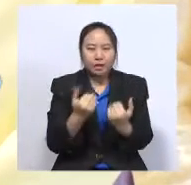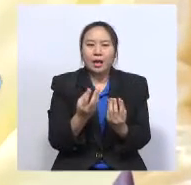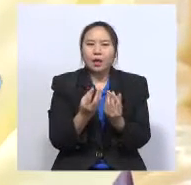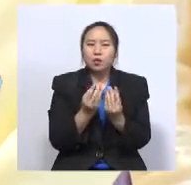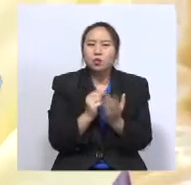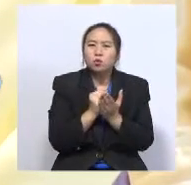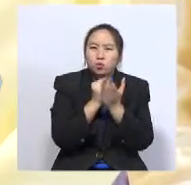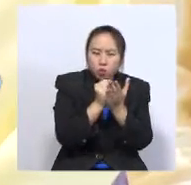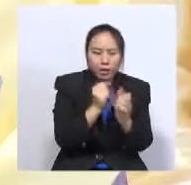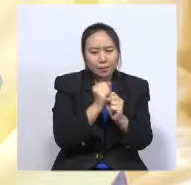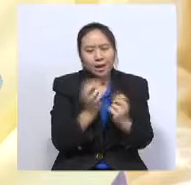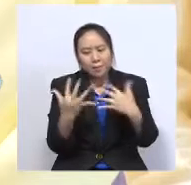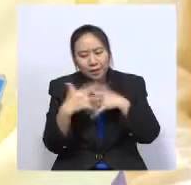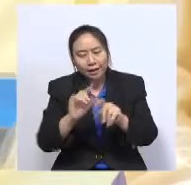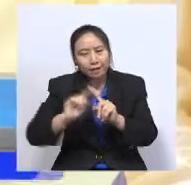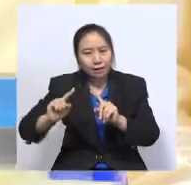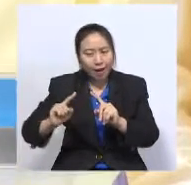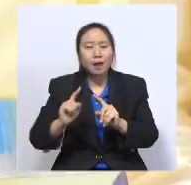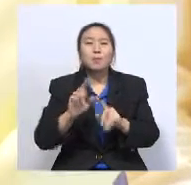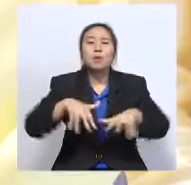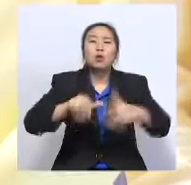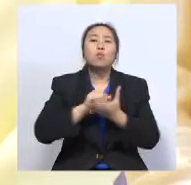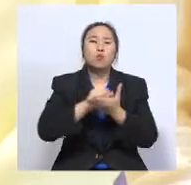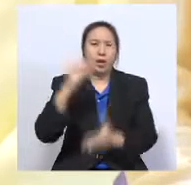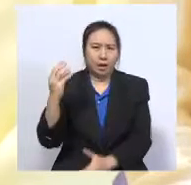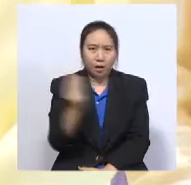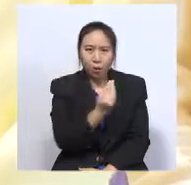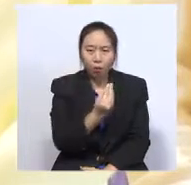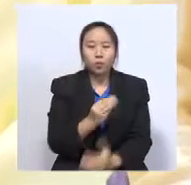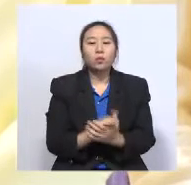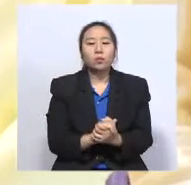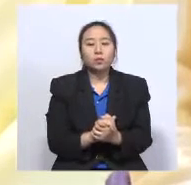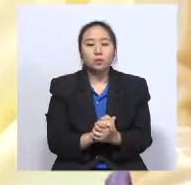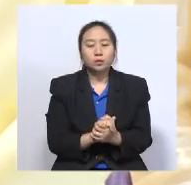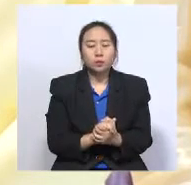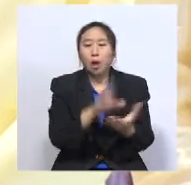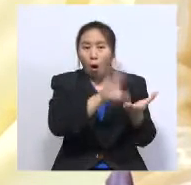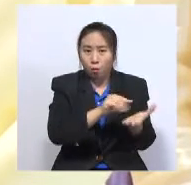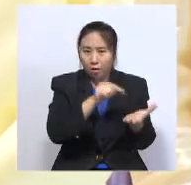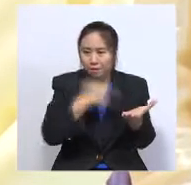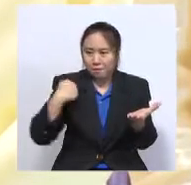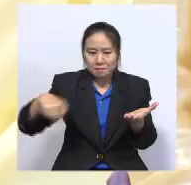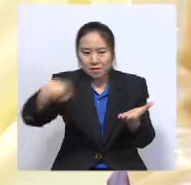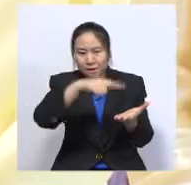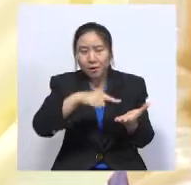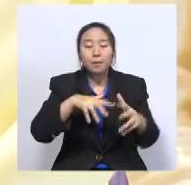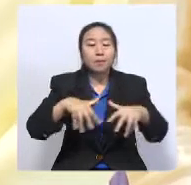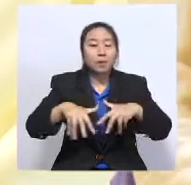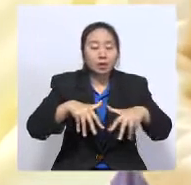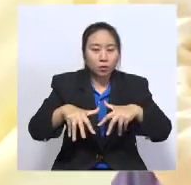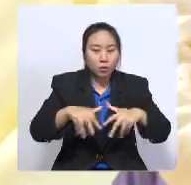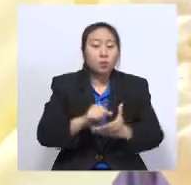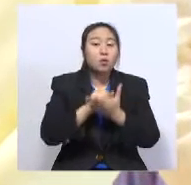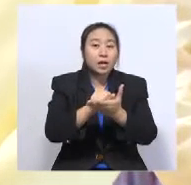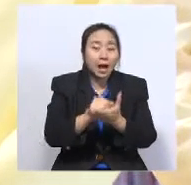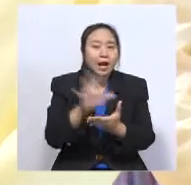การประสานงานในการให้กับประชาชนวันนี้เราก็มุ่งเน้นในเรื่องของการให้ประชาชนในเรื่องของการใช้หม